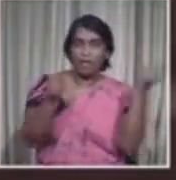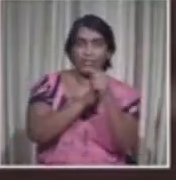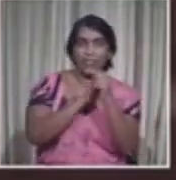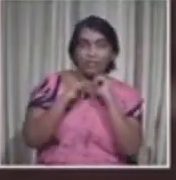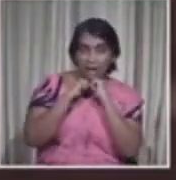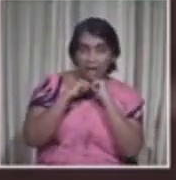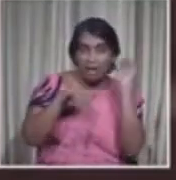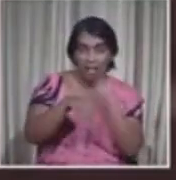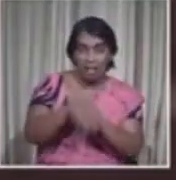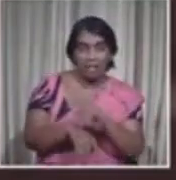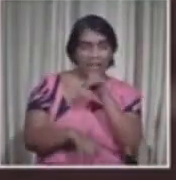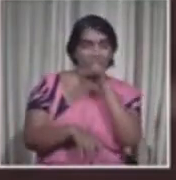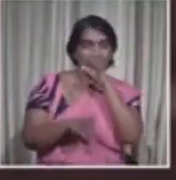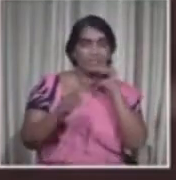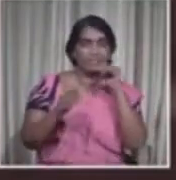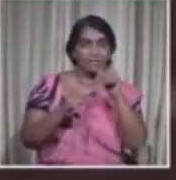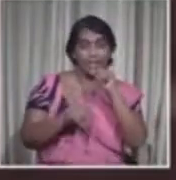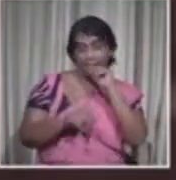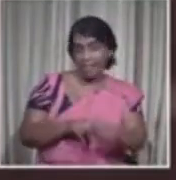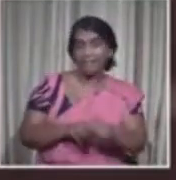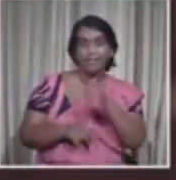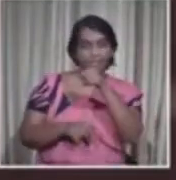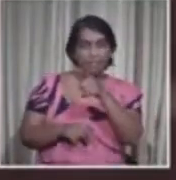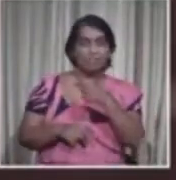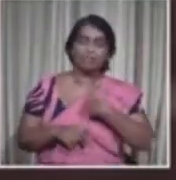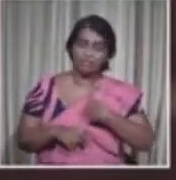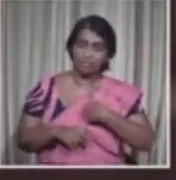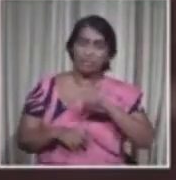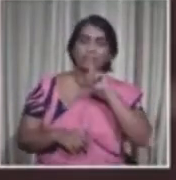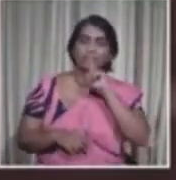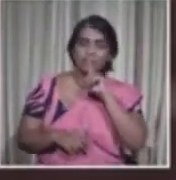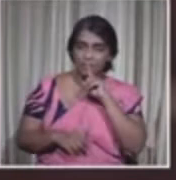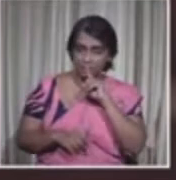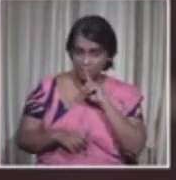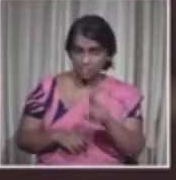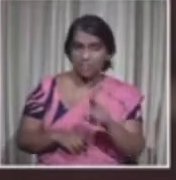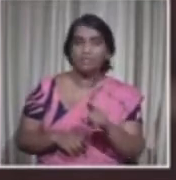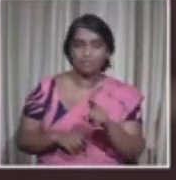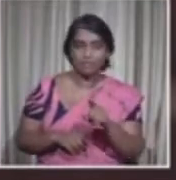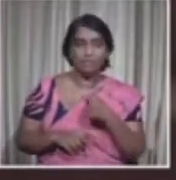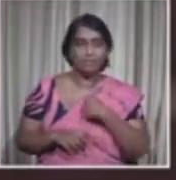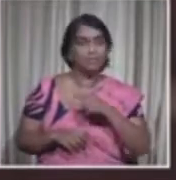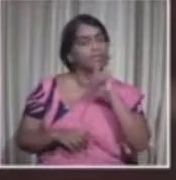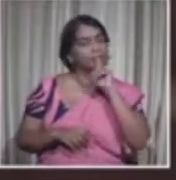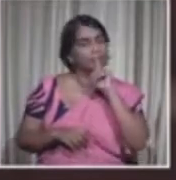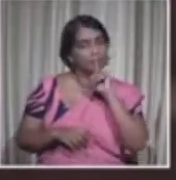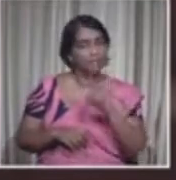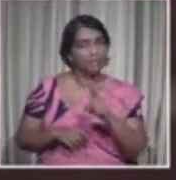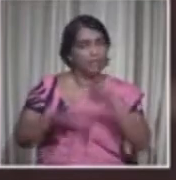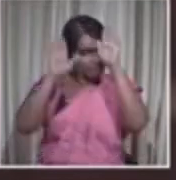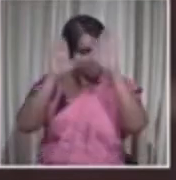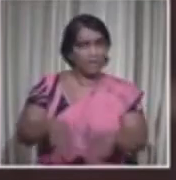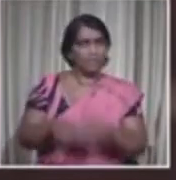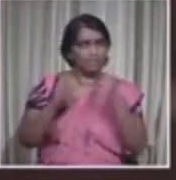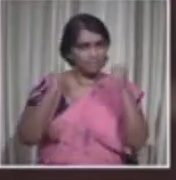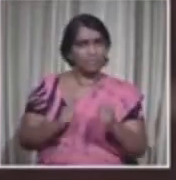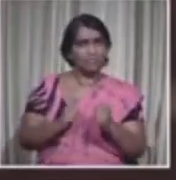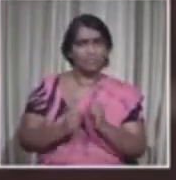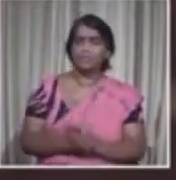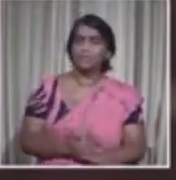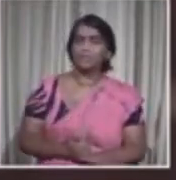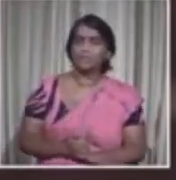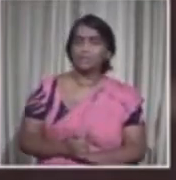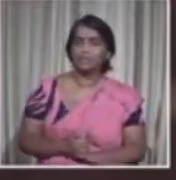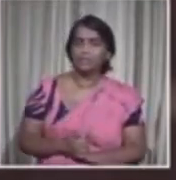අහුවෙච්ච නිසා. එනම ඇත්ත. ඒ නිසා මම කියනවා අපි කියනවා ඔය වාඩියෙන් දැන්